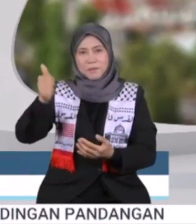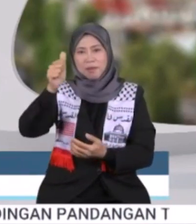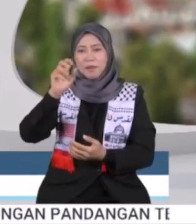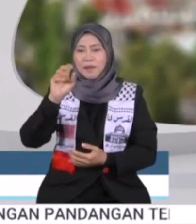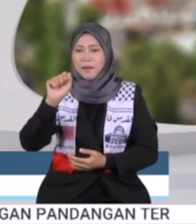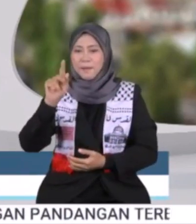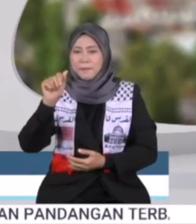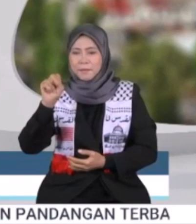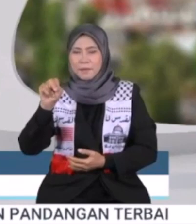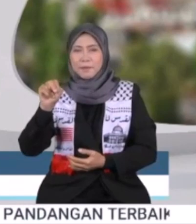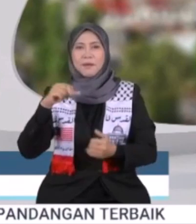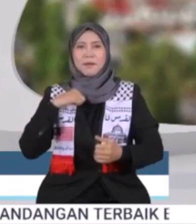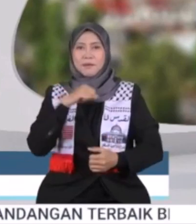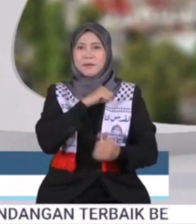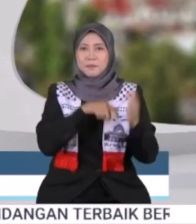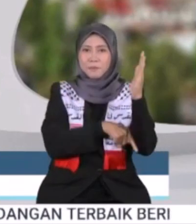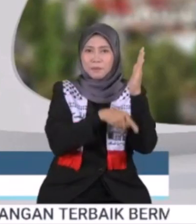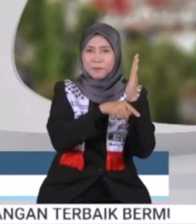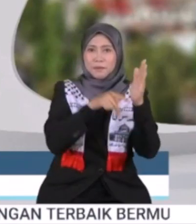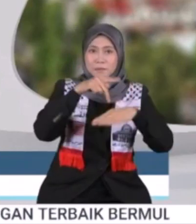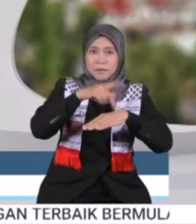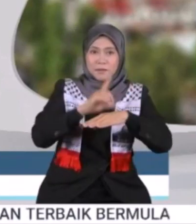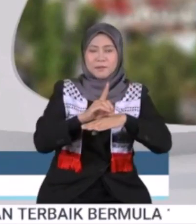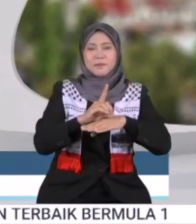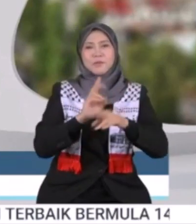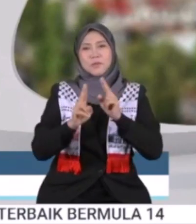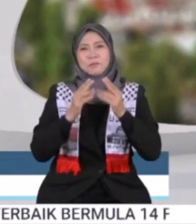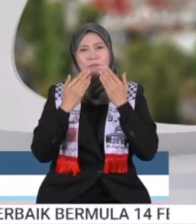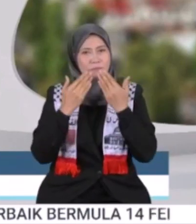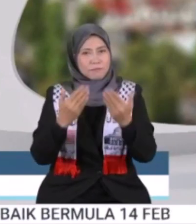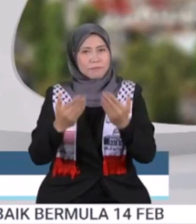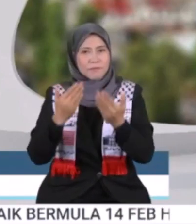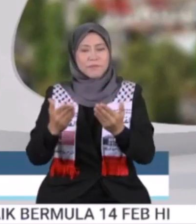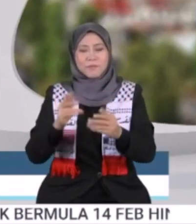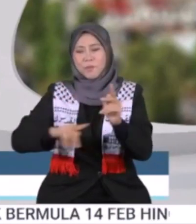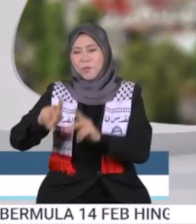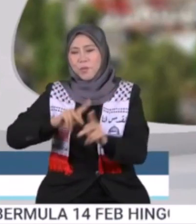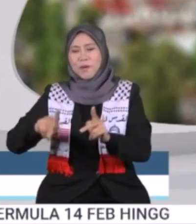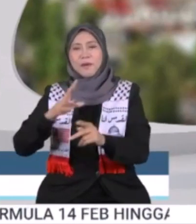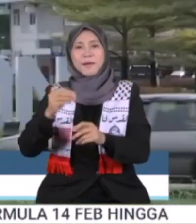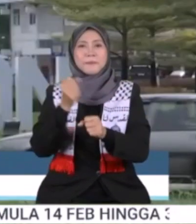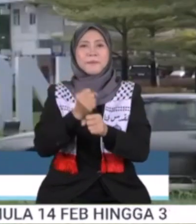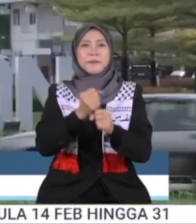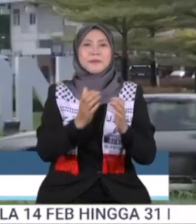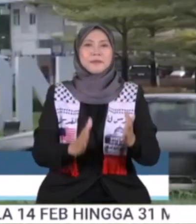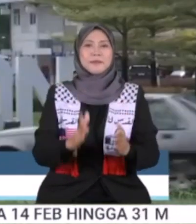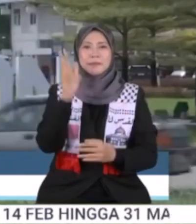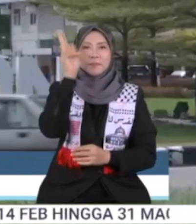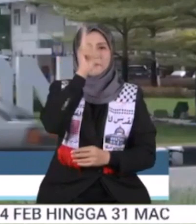Amiruddin Harun yang ahli Parlimen Port Dickson menzahirkan penghargaan kepada penduduk dan pejabat awam.